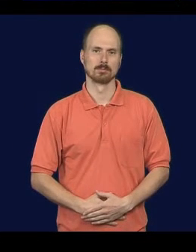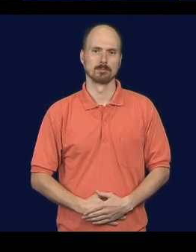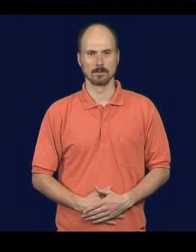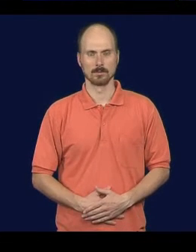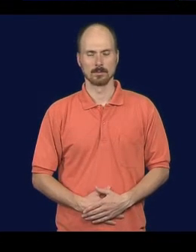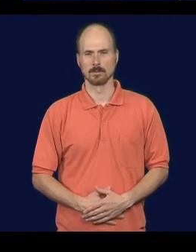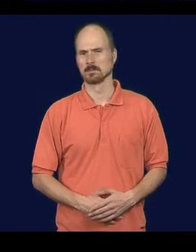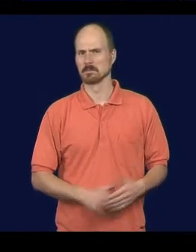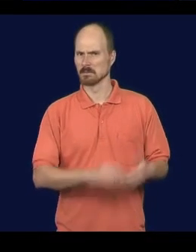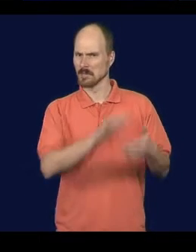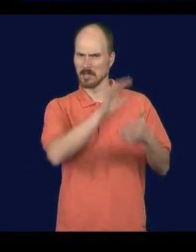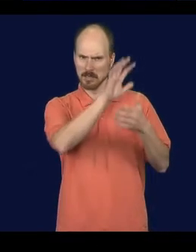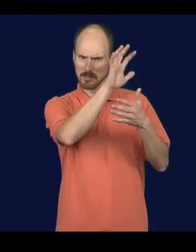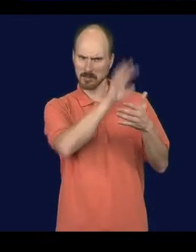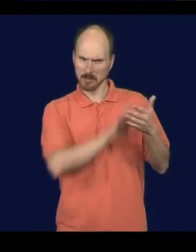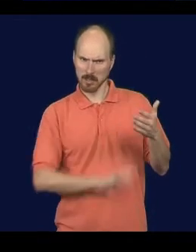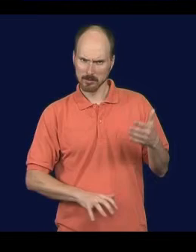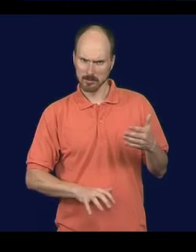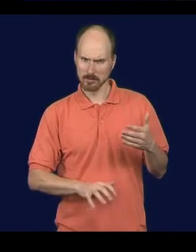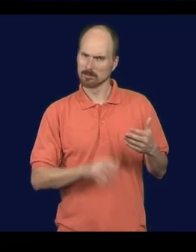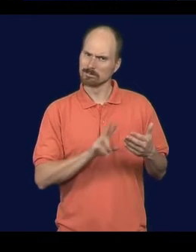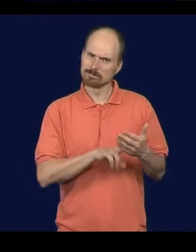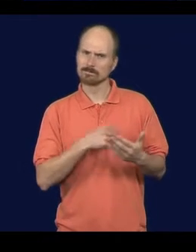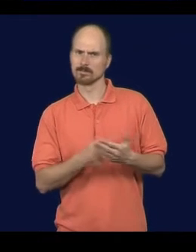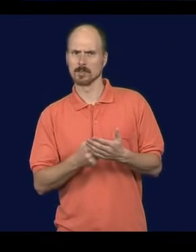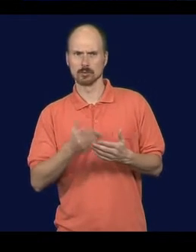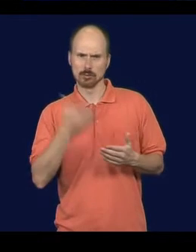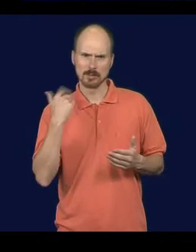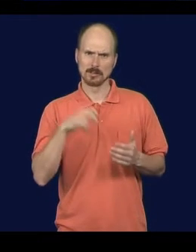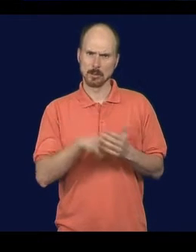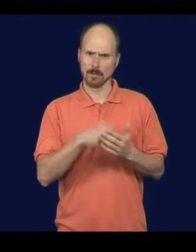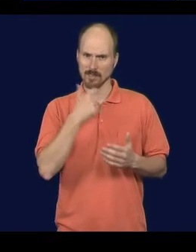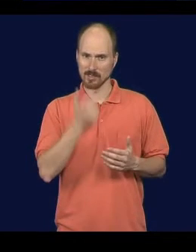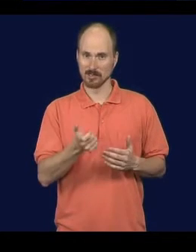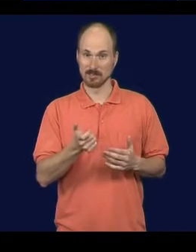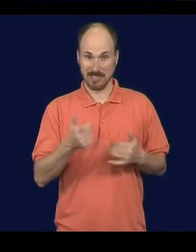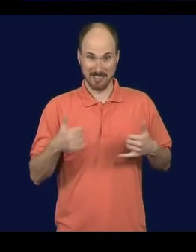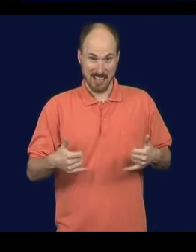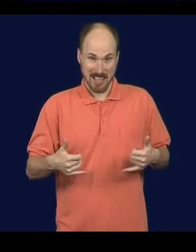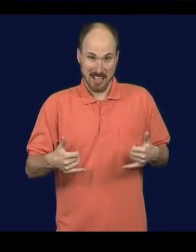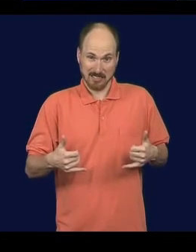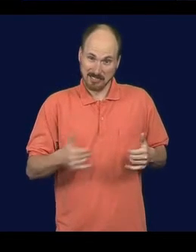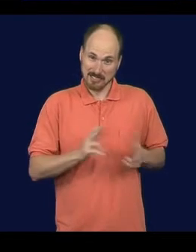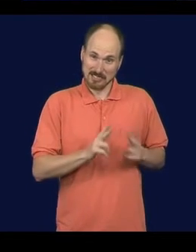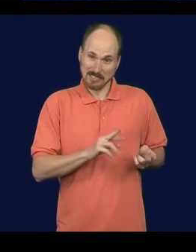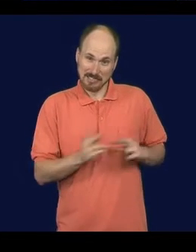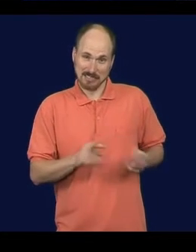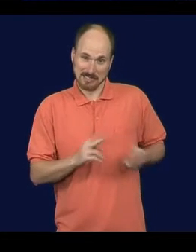Naše řešení je zaměřeno teda na zrakově postižené a